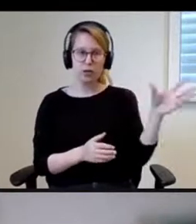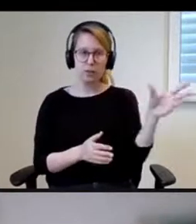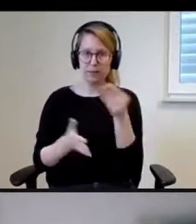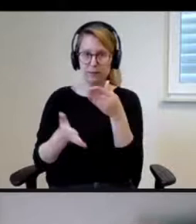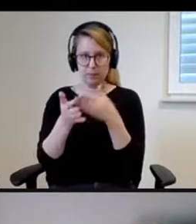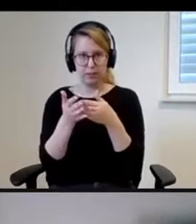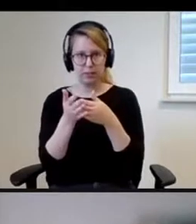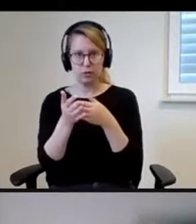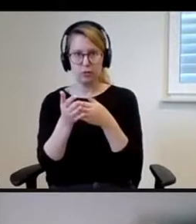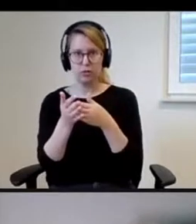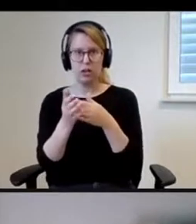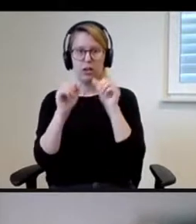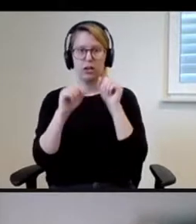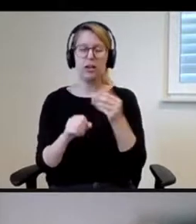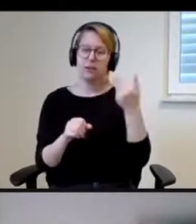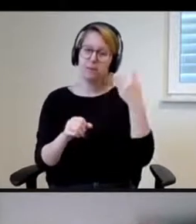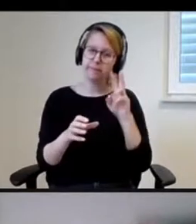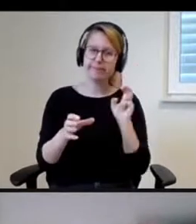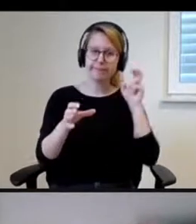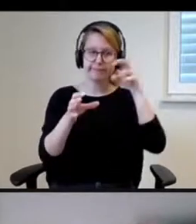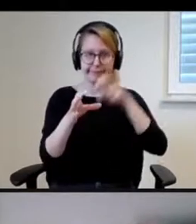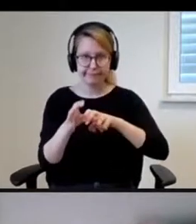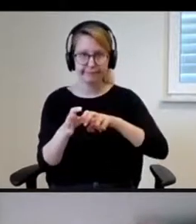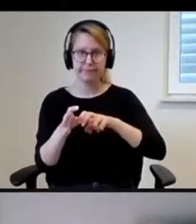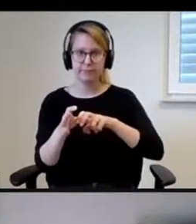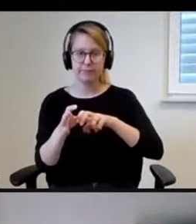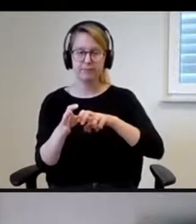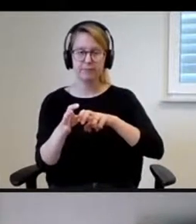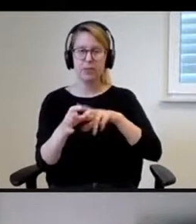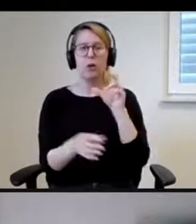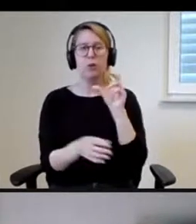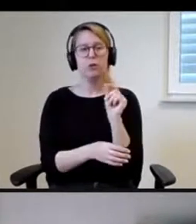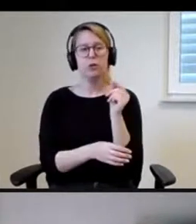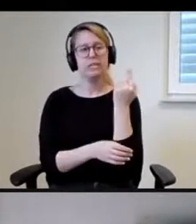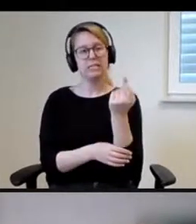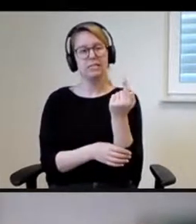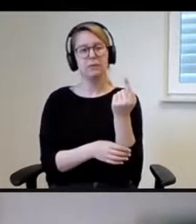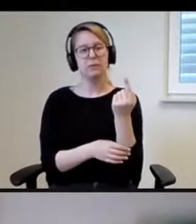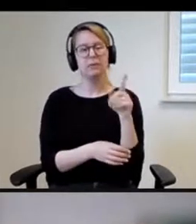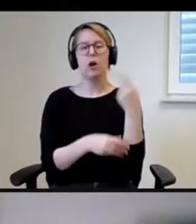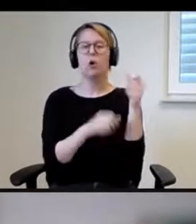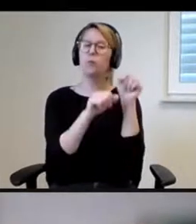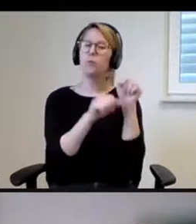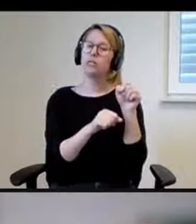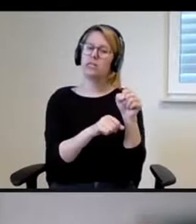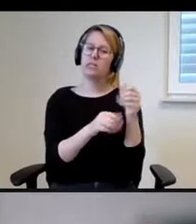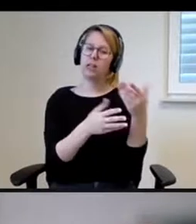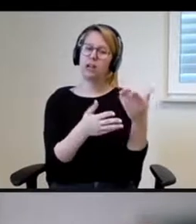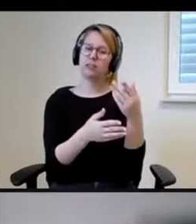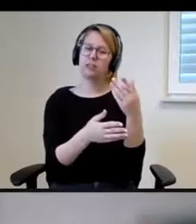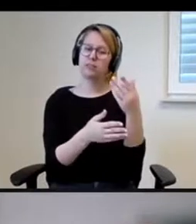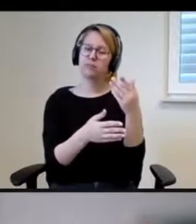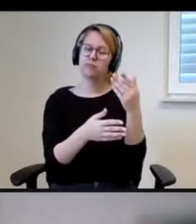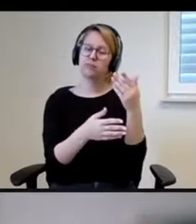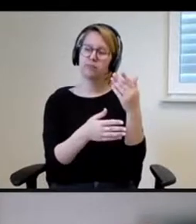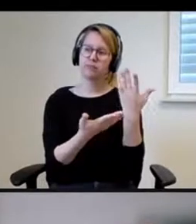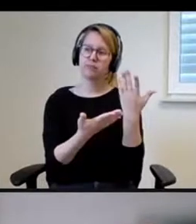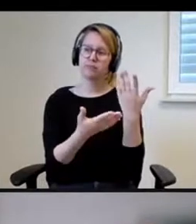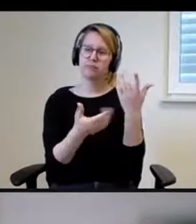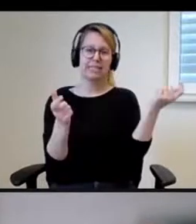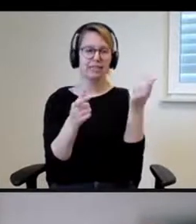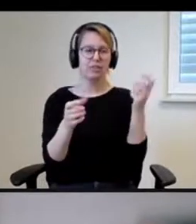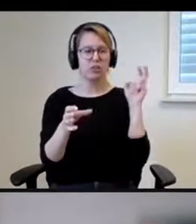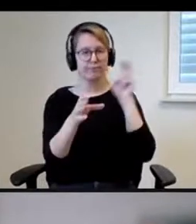die Sozietät zu integrieren, ihnen auch Instrumente an die Hand zu geben, wir können vollwertigen Teil von der